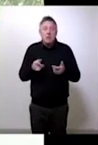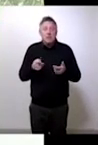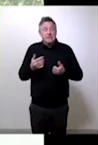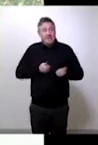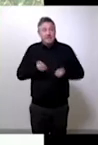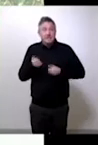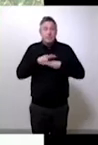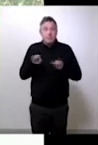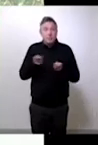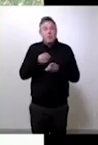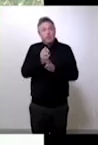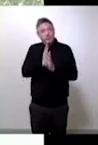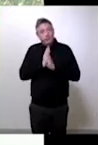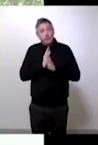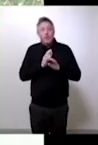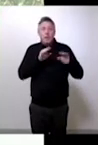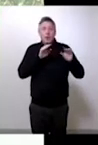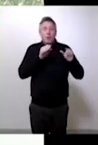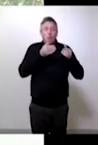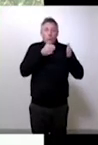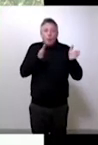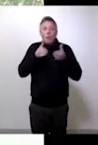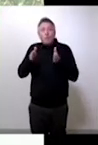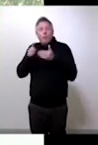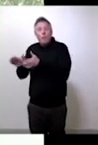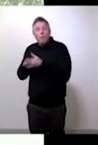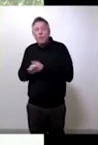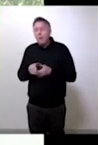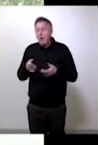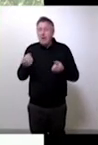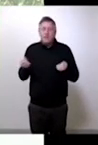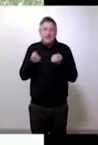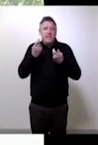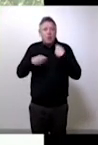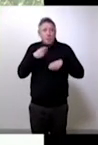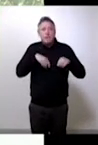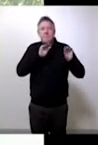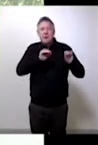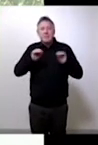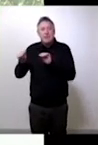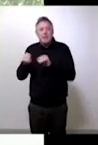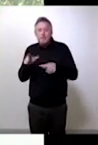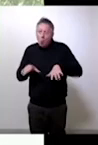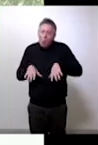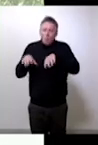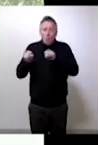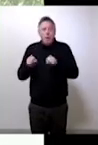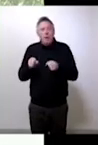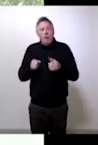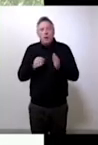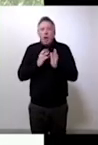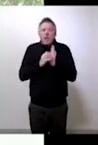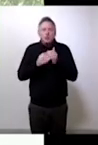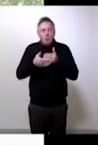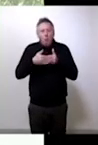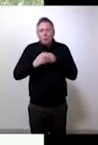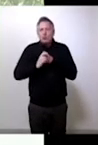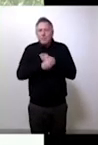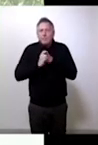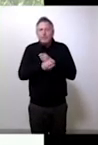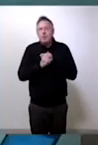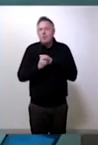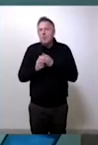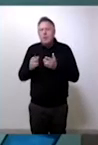en activité économique pour créer de l'emploi, pour rapprocher les écoles, les crèches, les lieux de pratiques sportives